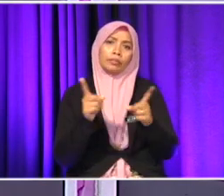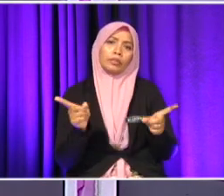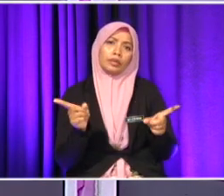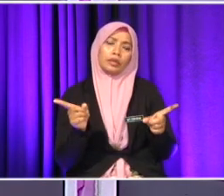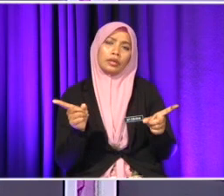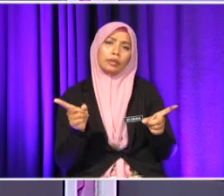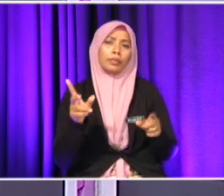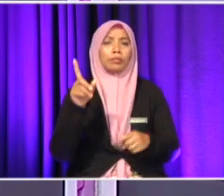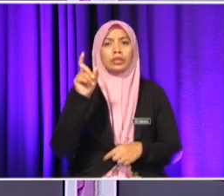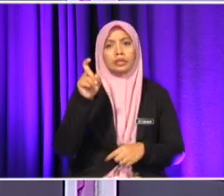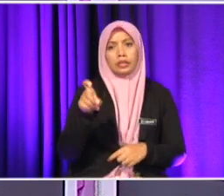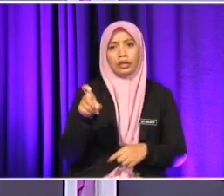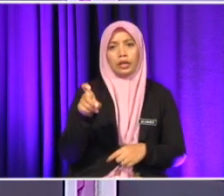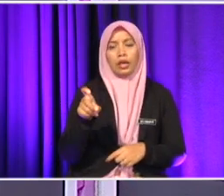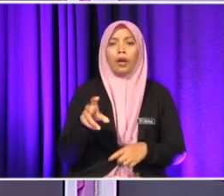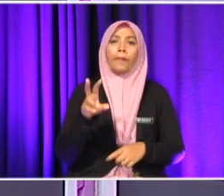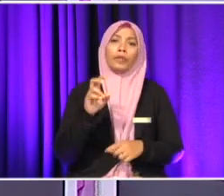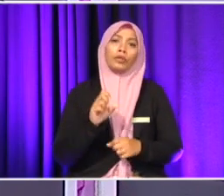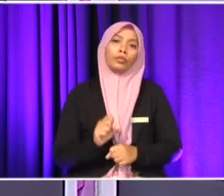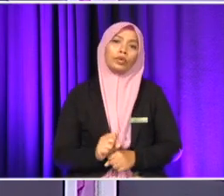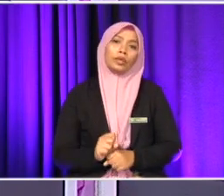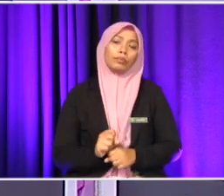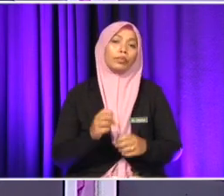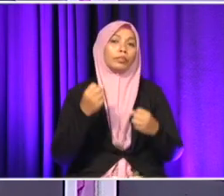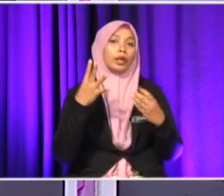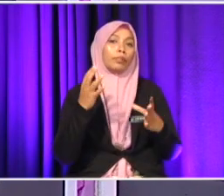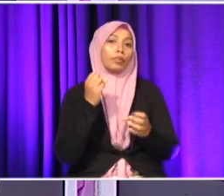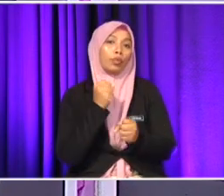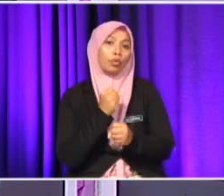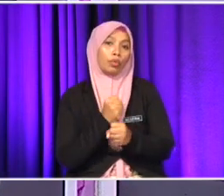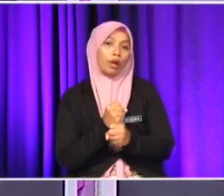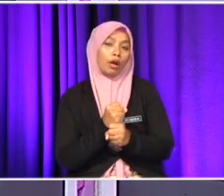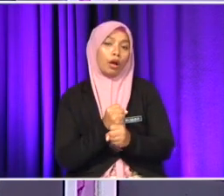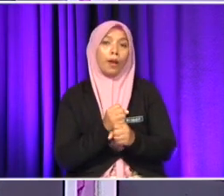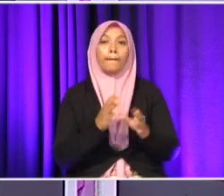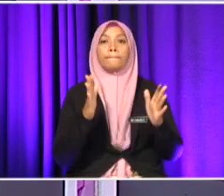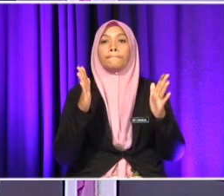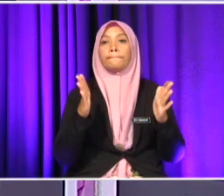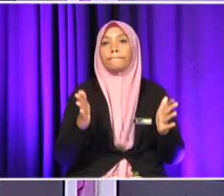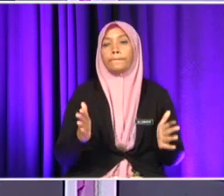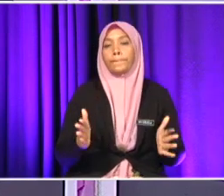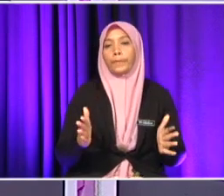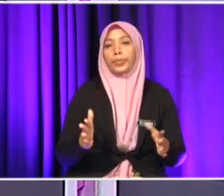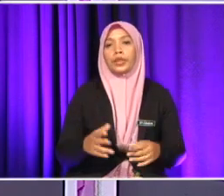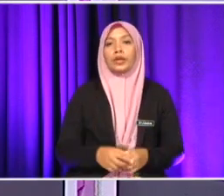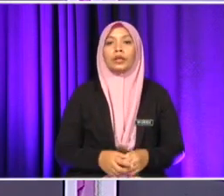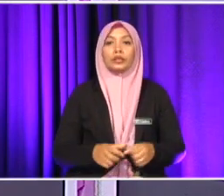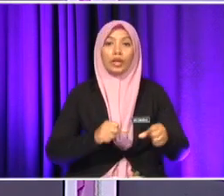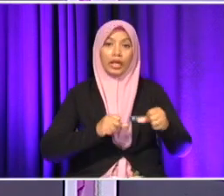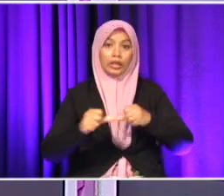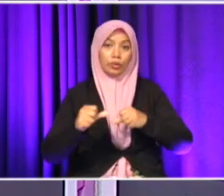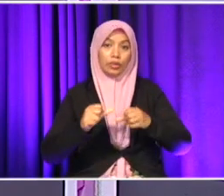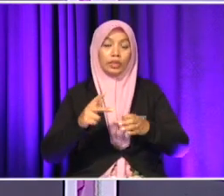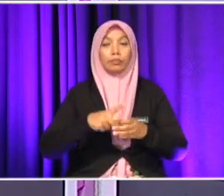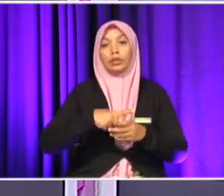memastikan ataupun memerlukan beberapa orang pekerja lebihan untuk menyelesaikan activity pengeluaran Oke Kemudian